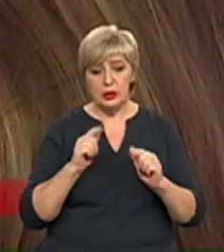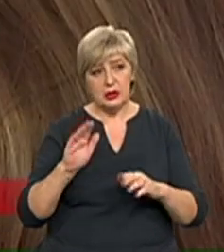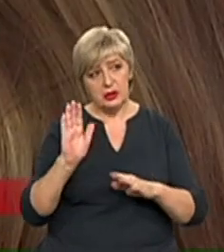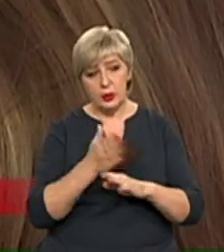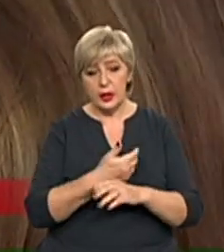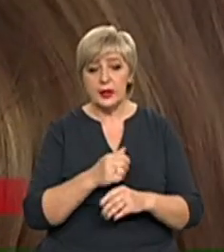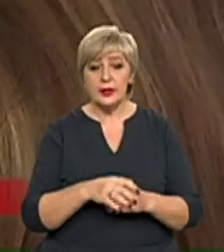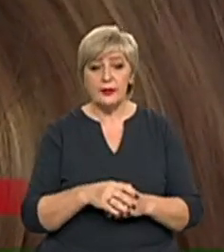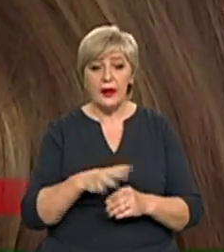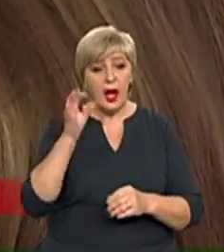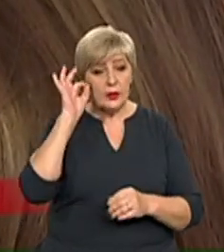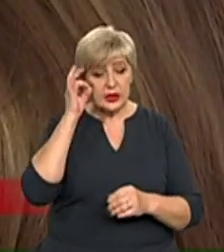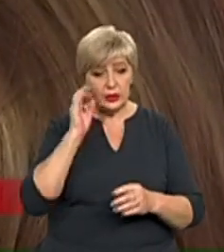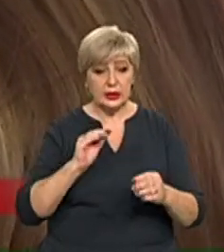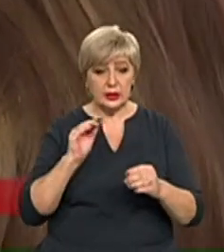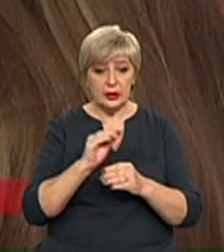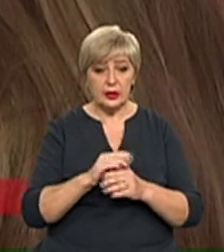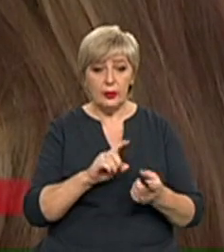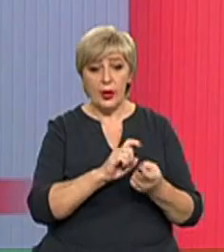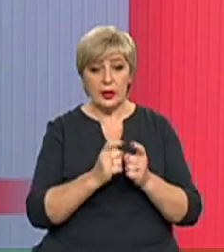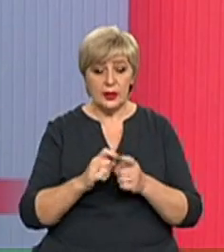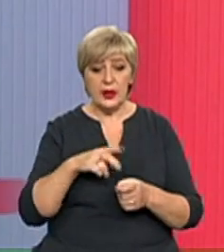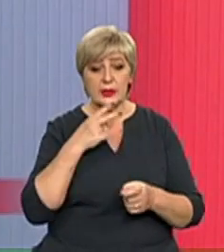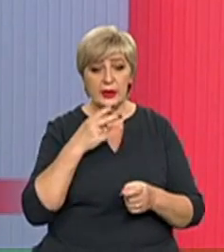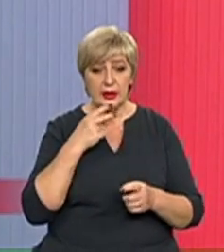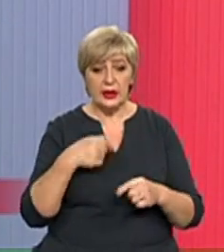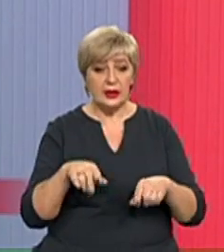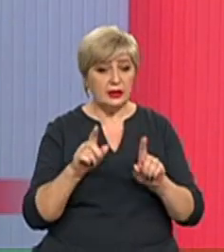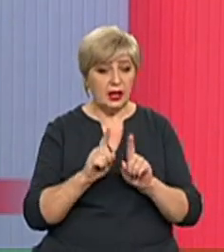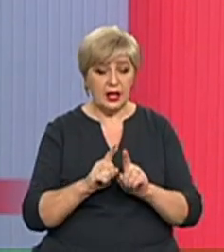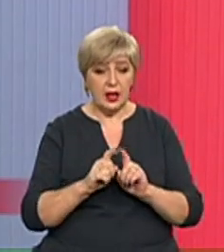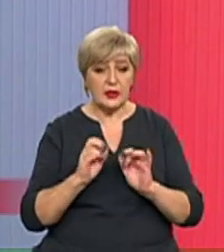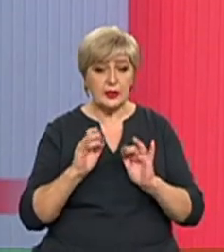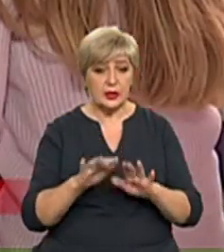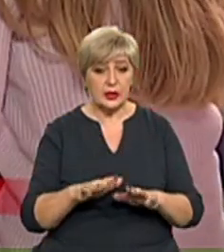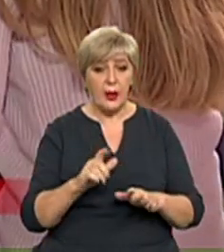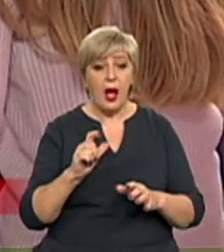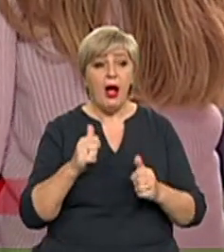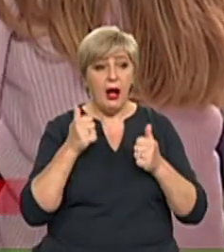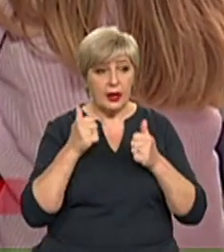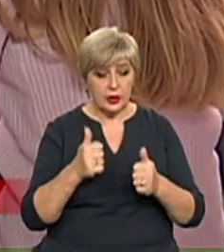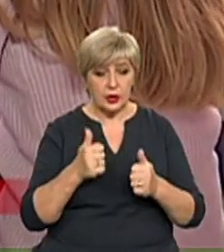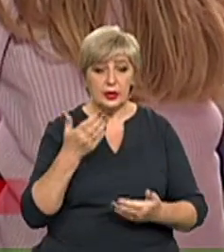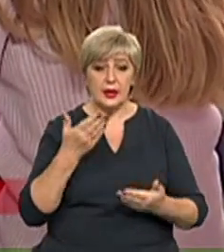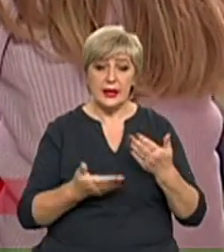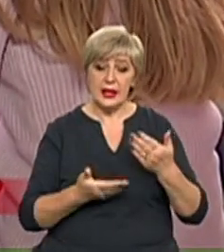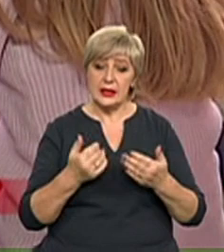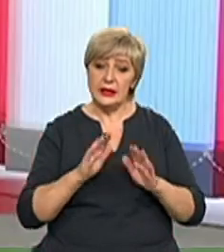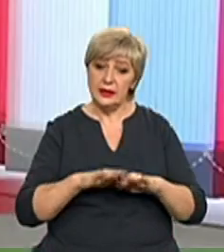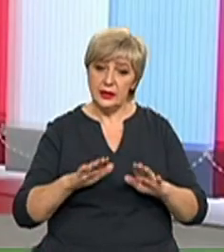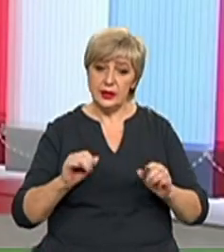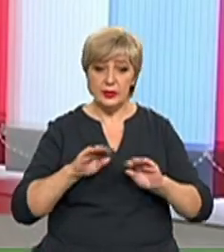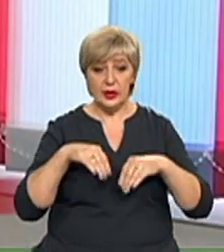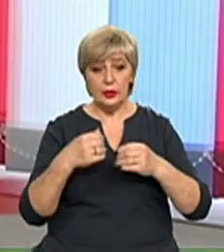убрали. Психологи ж додають, боротьба з палінням таким способом ефективна лише, якщо підліткам дадуть